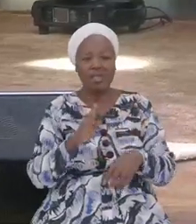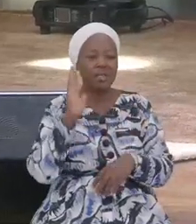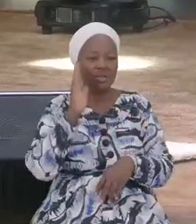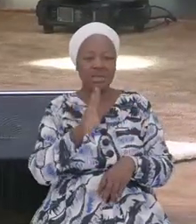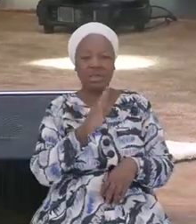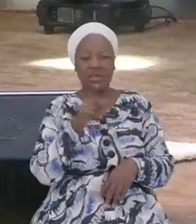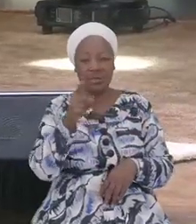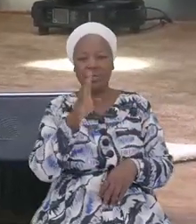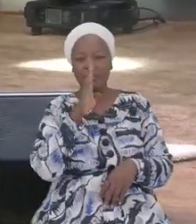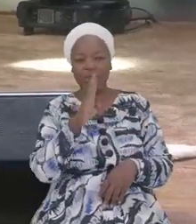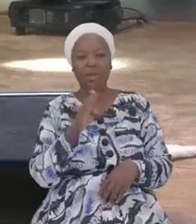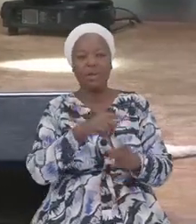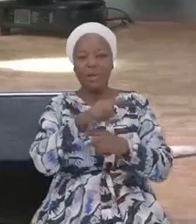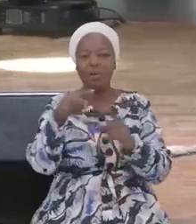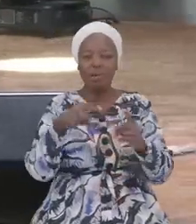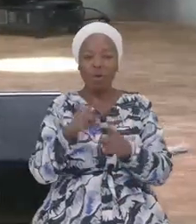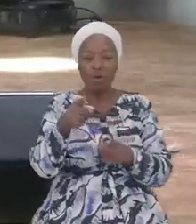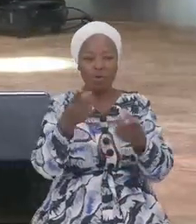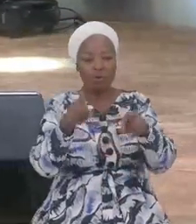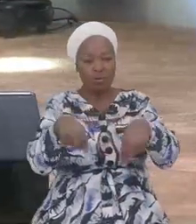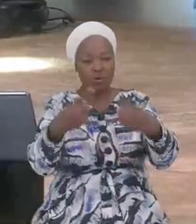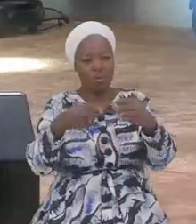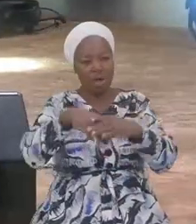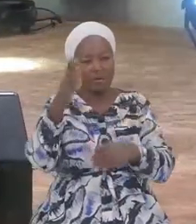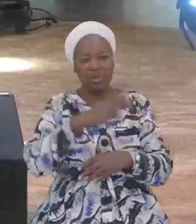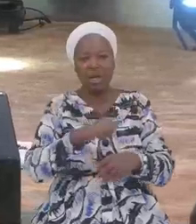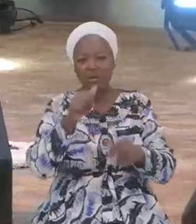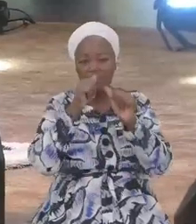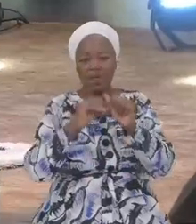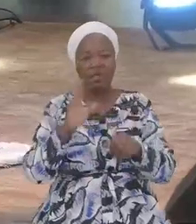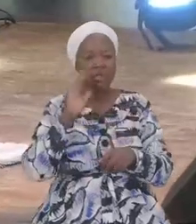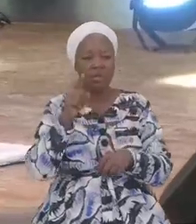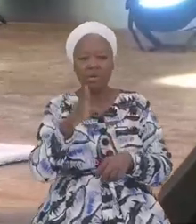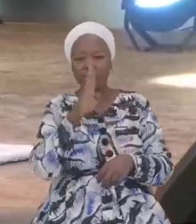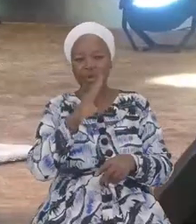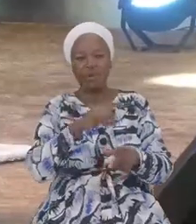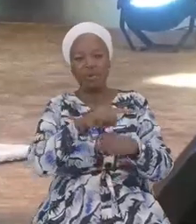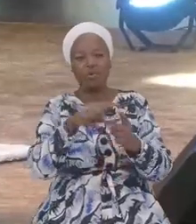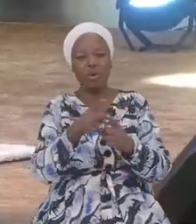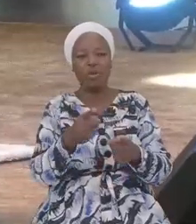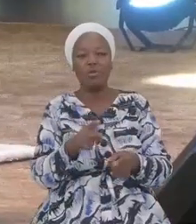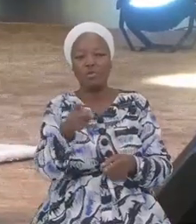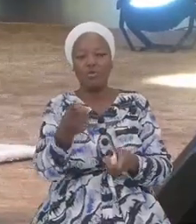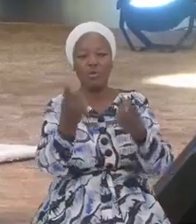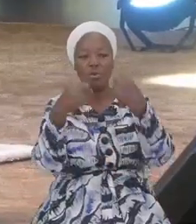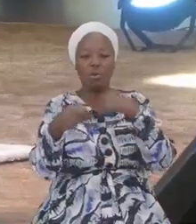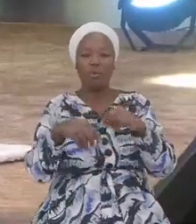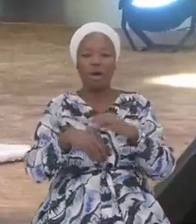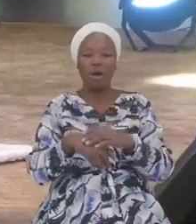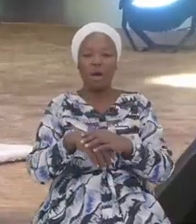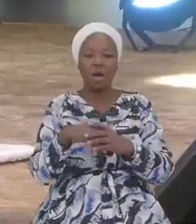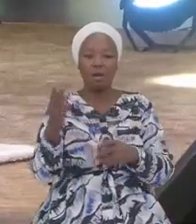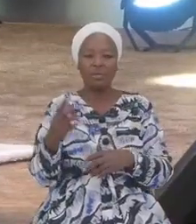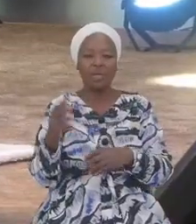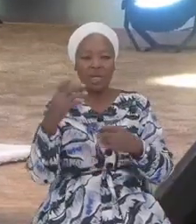Tu seras béni à ton arrivée et tu seras béni à ton départ. Lorsque vous sortez, lorsque